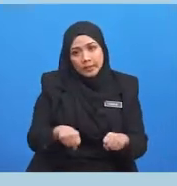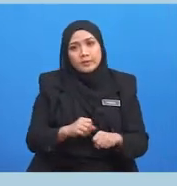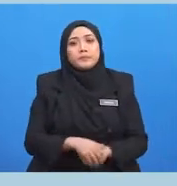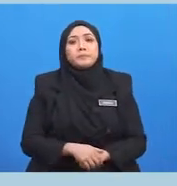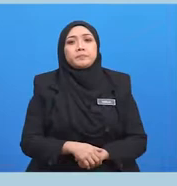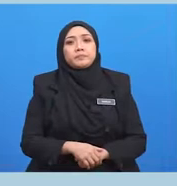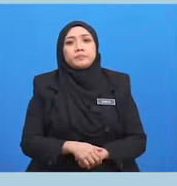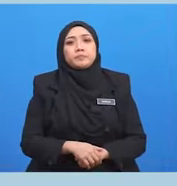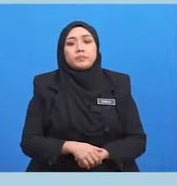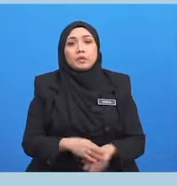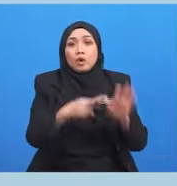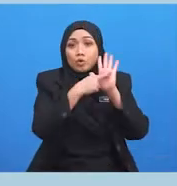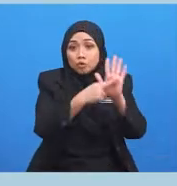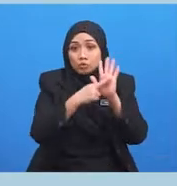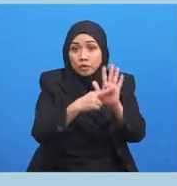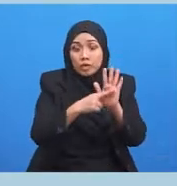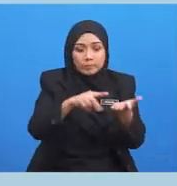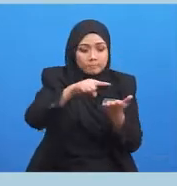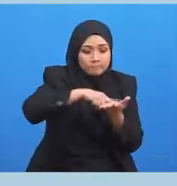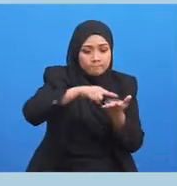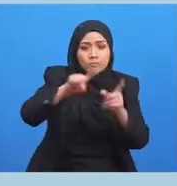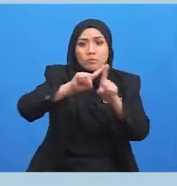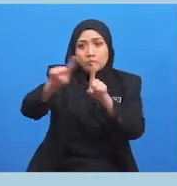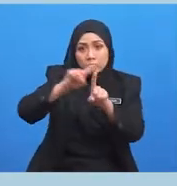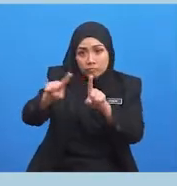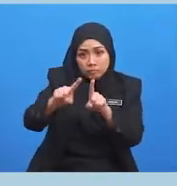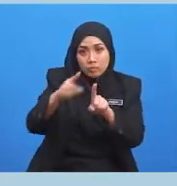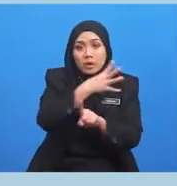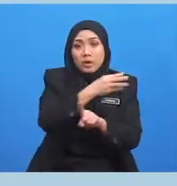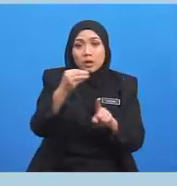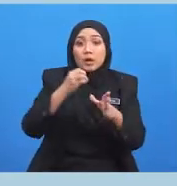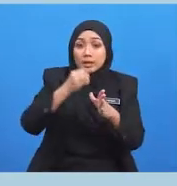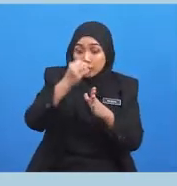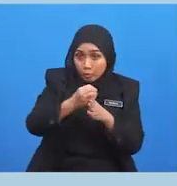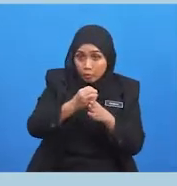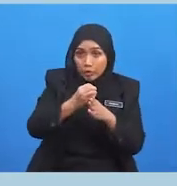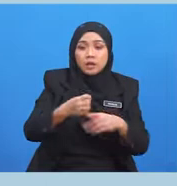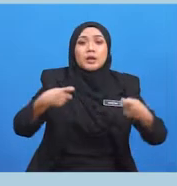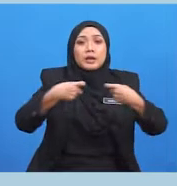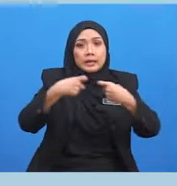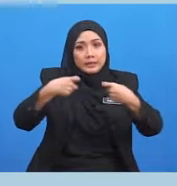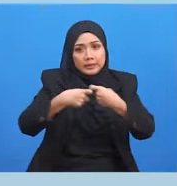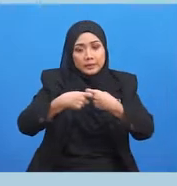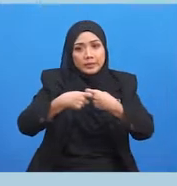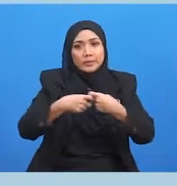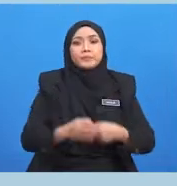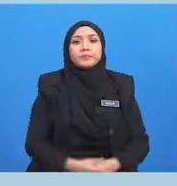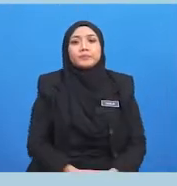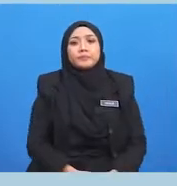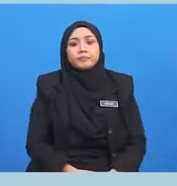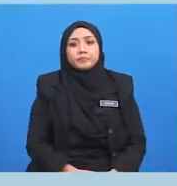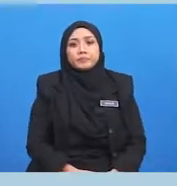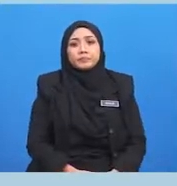rujukan media cetak dan elektronik. Terdapat beberapa medium untuk menggunakan kaedah